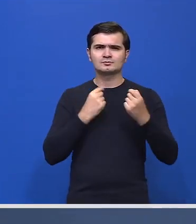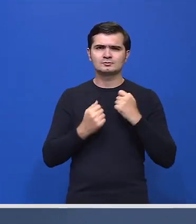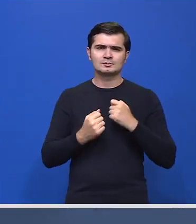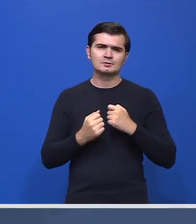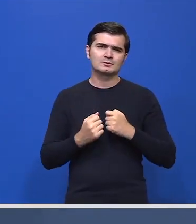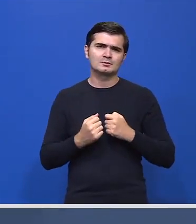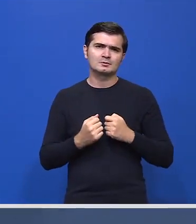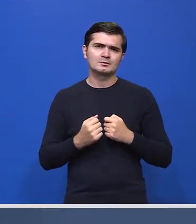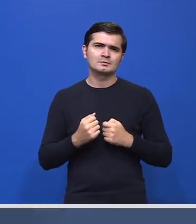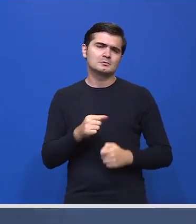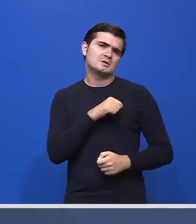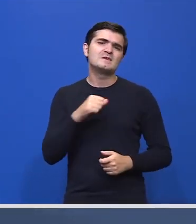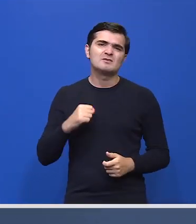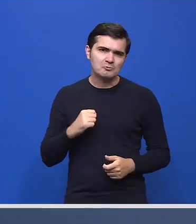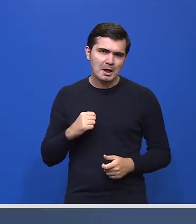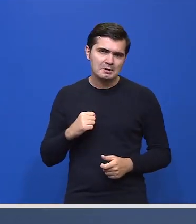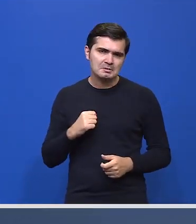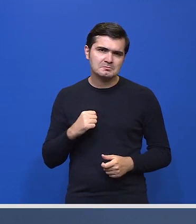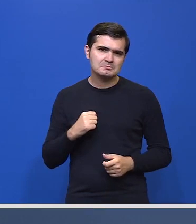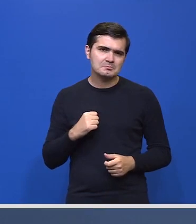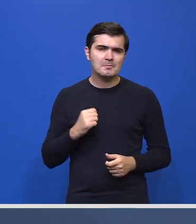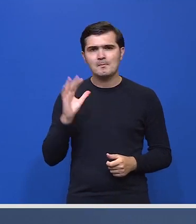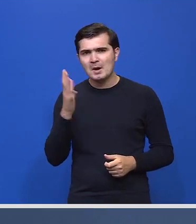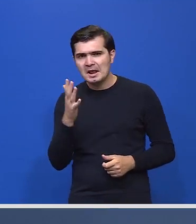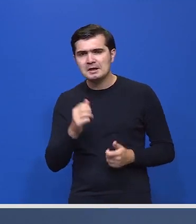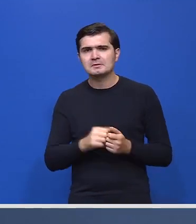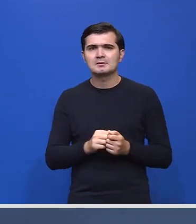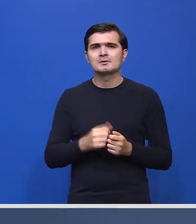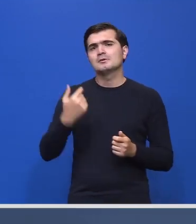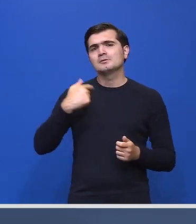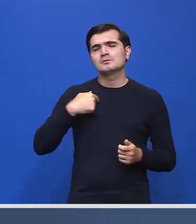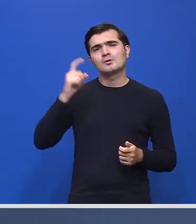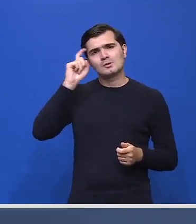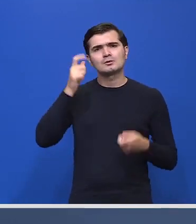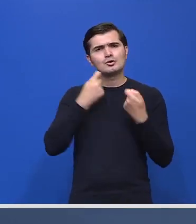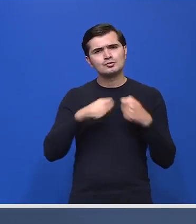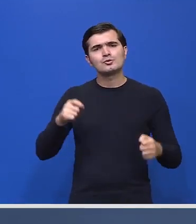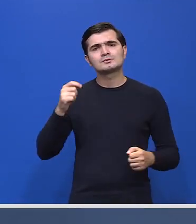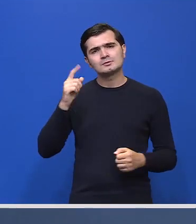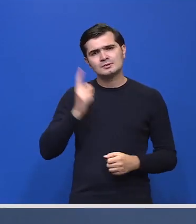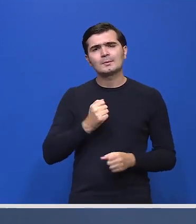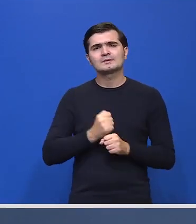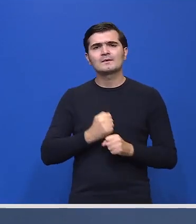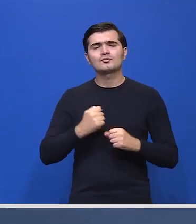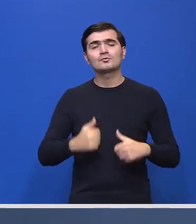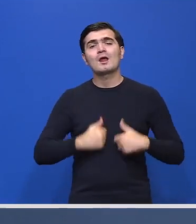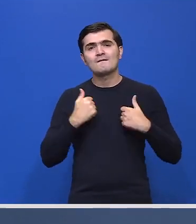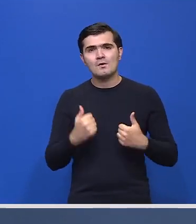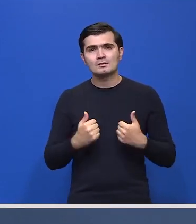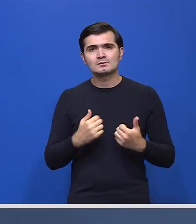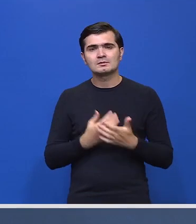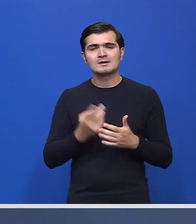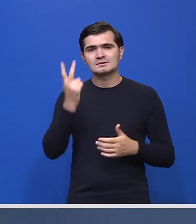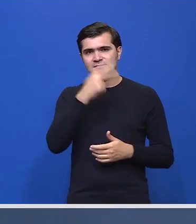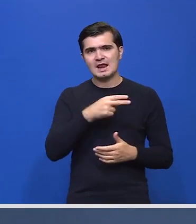numi individuale. Eu cred că toți trebuie să facem un efort de a înțelege